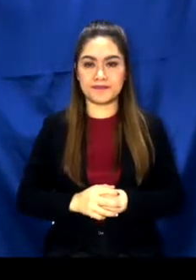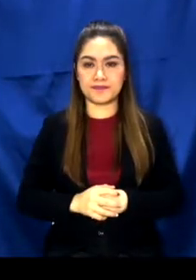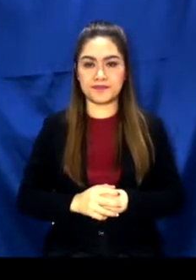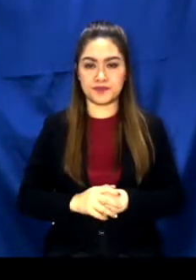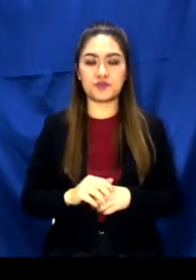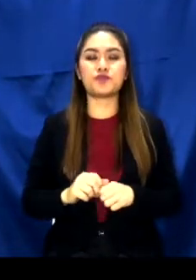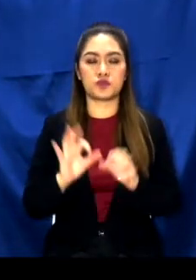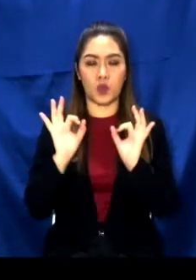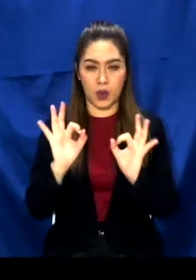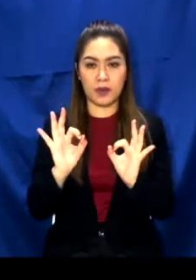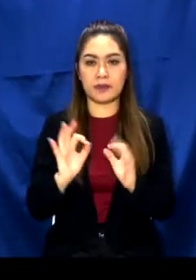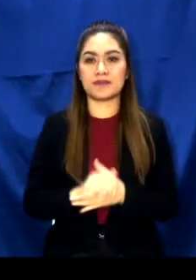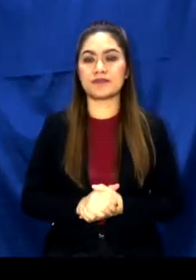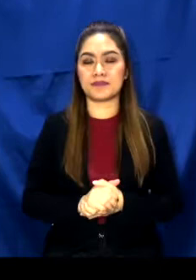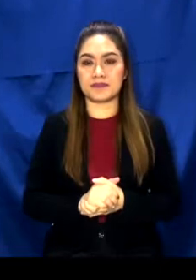งตามนี้นะคะ